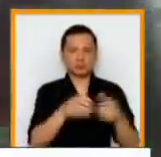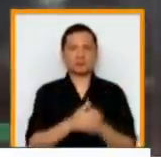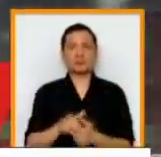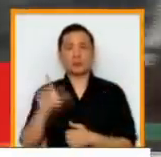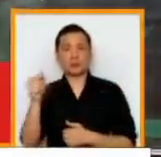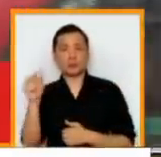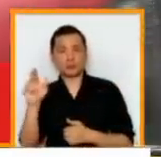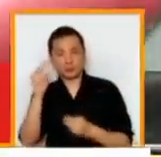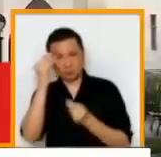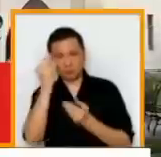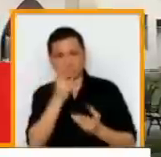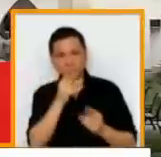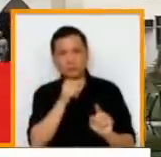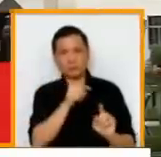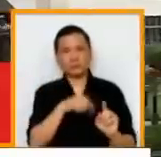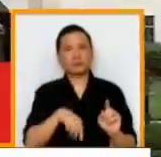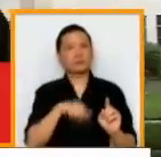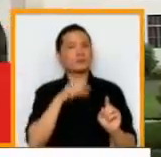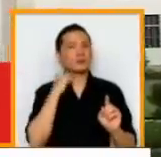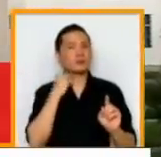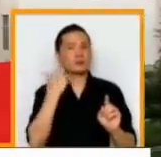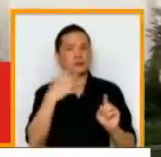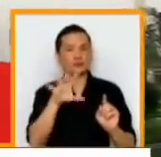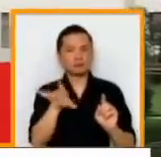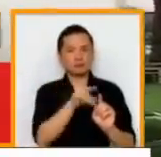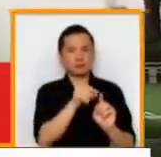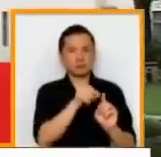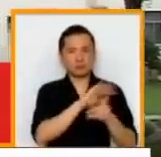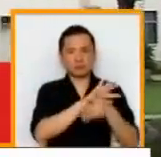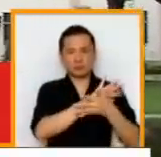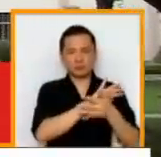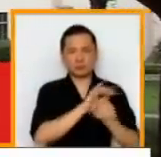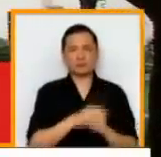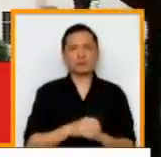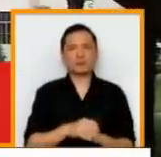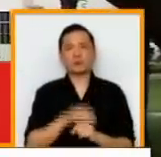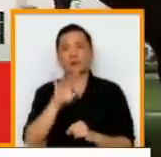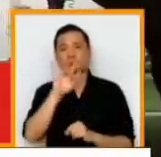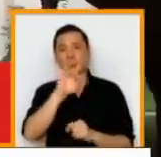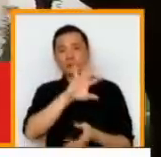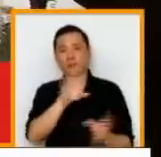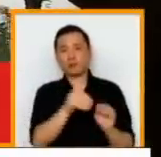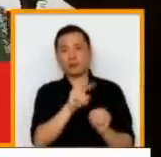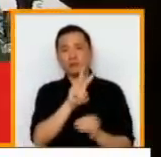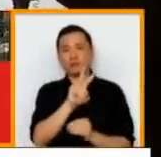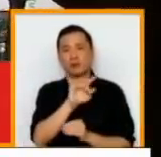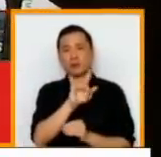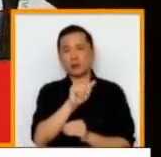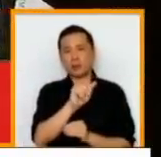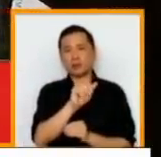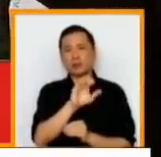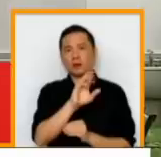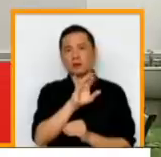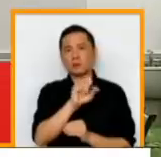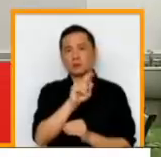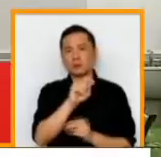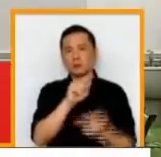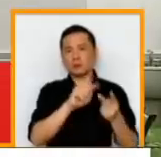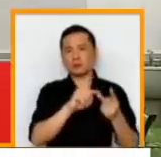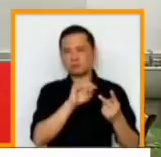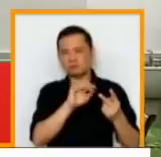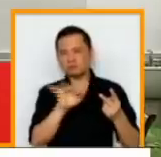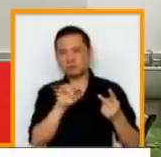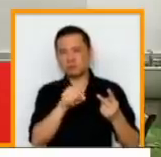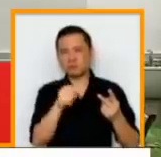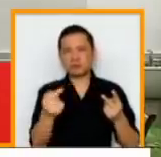sa seminaryo. 25 ang may COVID ngayon sa Villa Cristo del Rey at Fininman Building na pawang mga retiradong